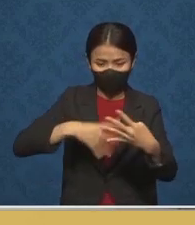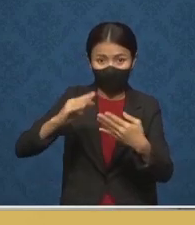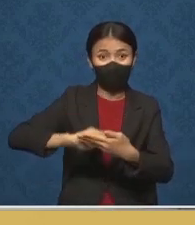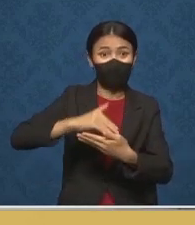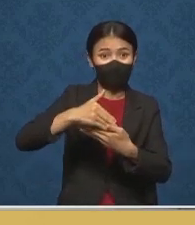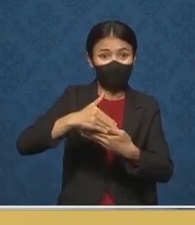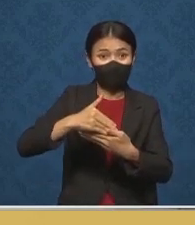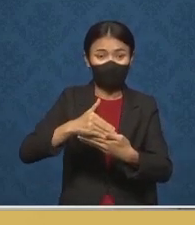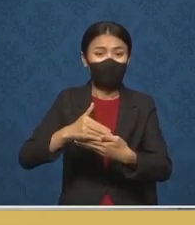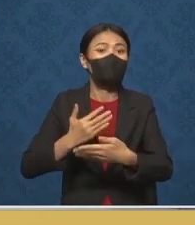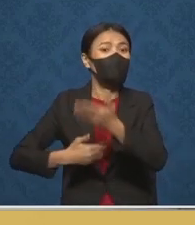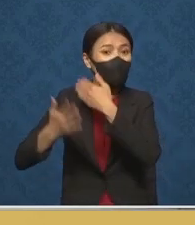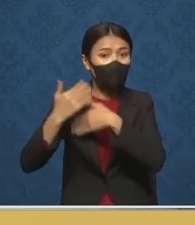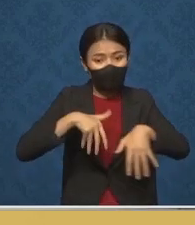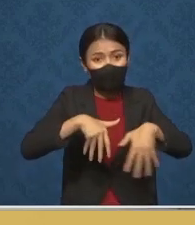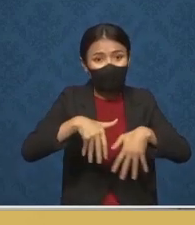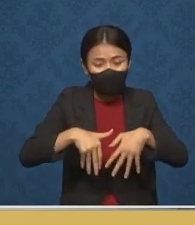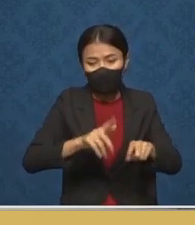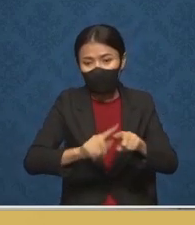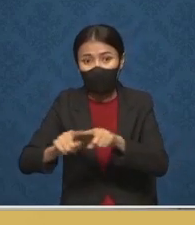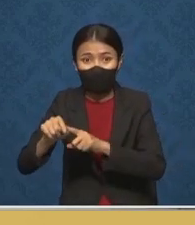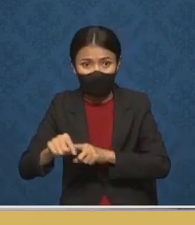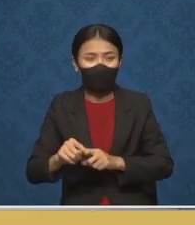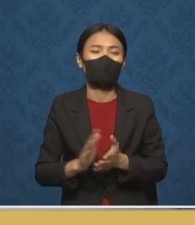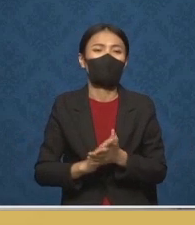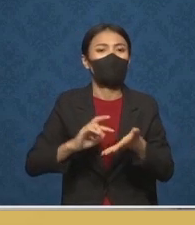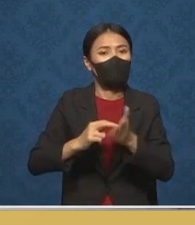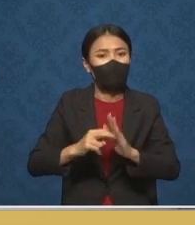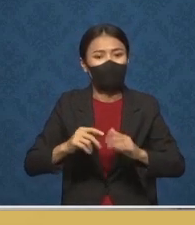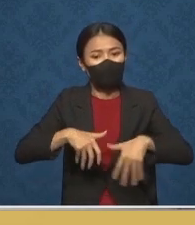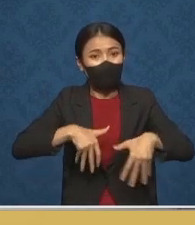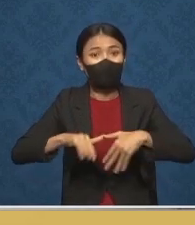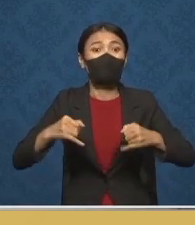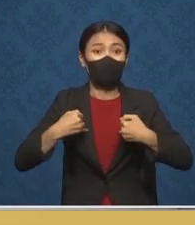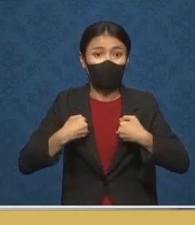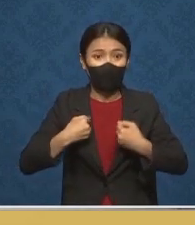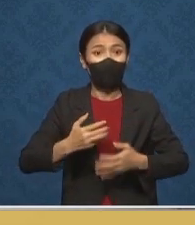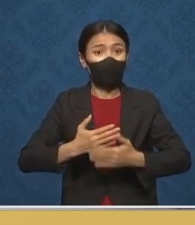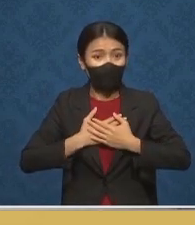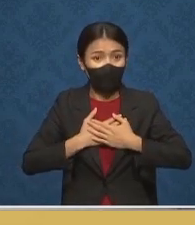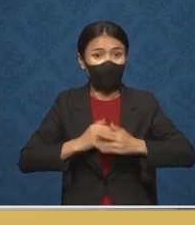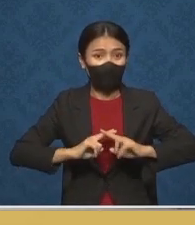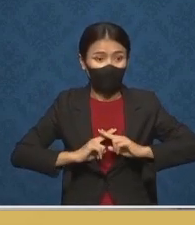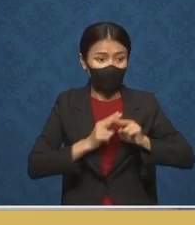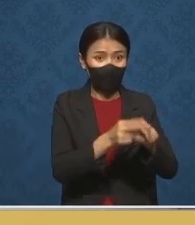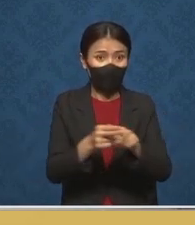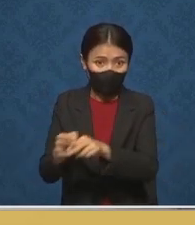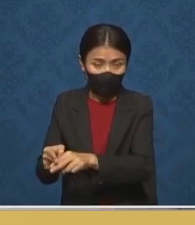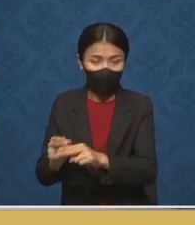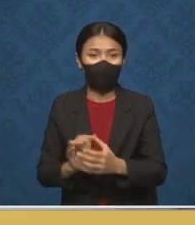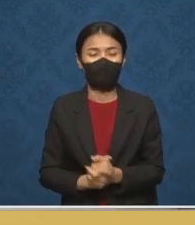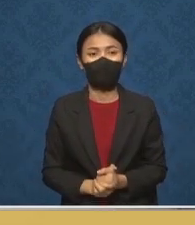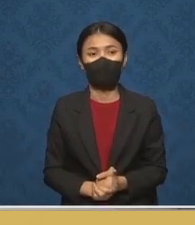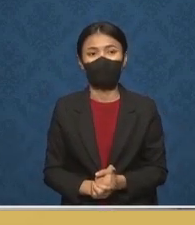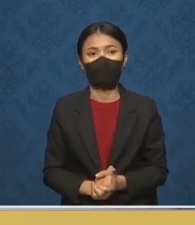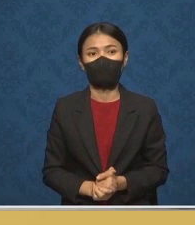บัติเราได้ผ่านพ.ร.บ.คุ้มครองพยานซึ่งผมอภิปรายไม่ไว้วางใจไปนะแต่อย่างไรก็ตามฮะก็ยังฝากผม